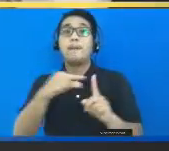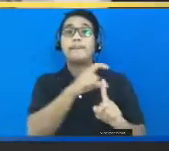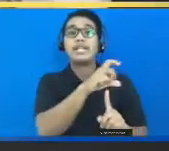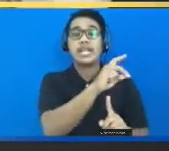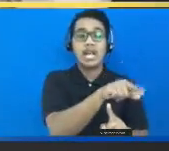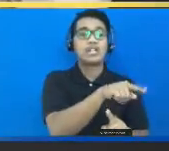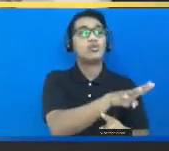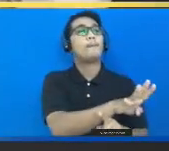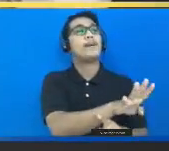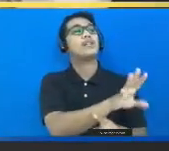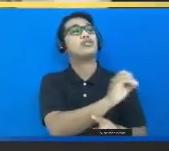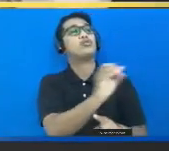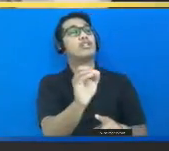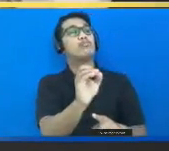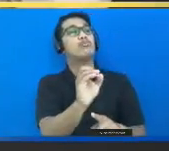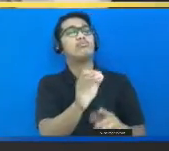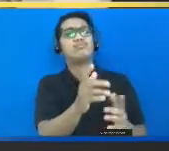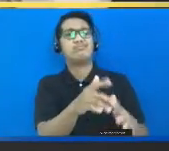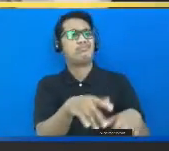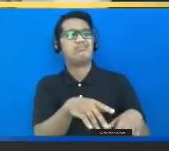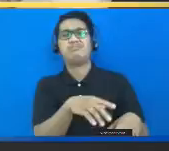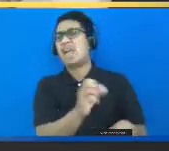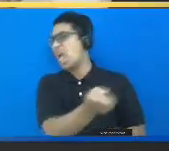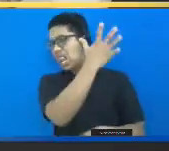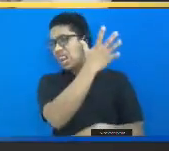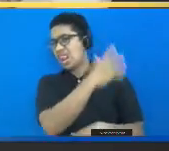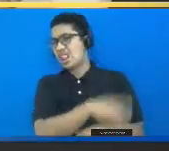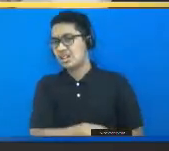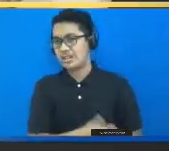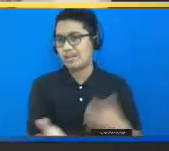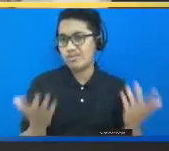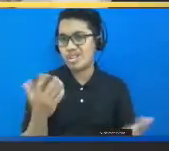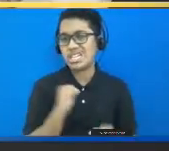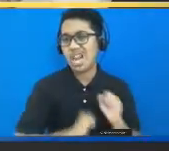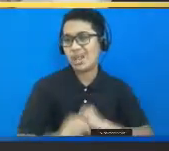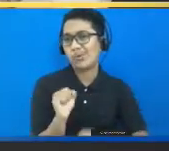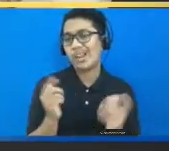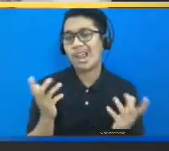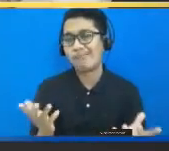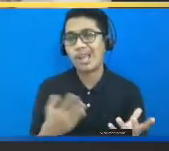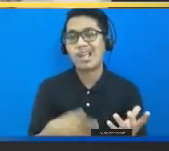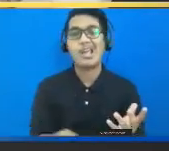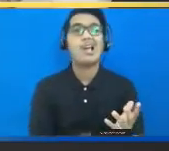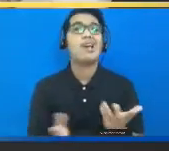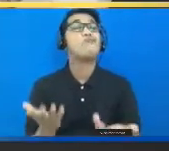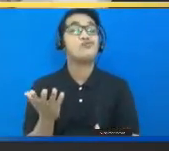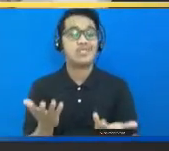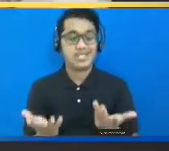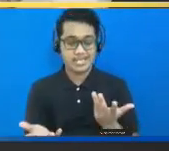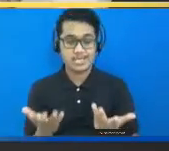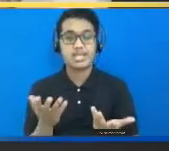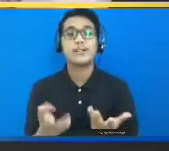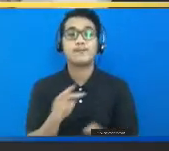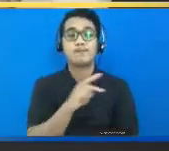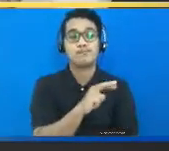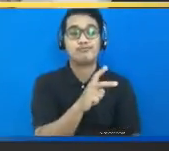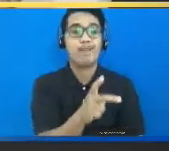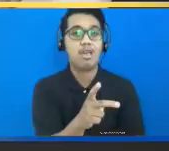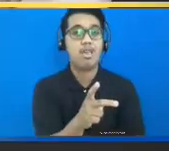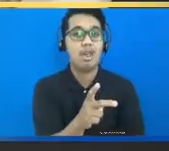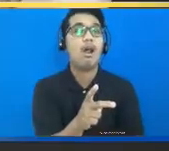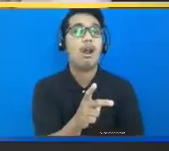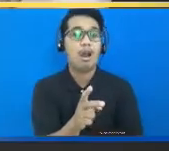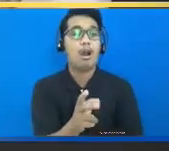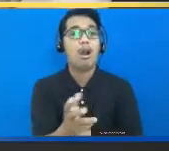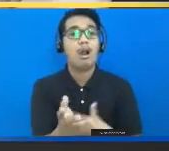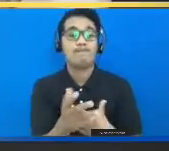400ribuan Masih mahal mungkin yang harus dilakukan adalah dibuka dimungkinkan sehingga tentu